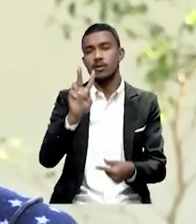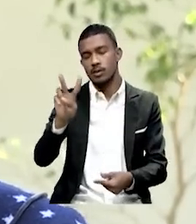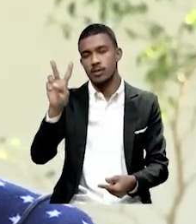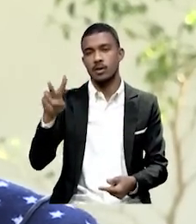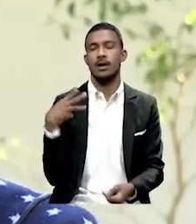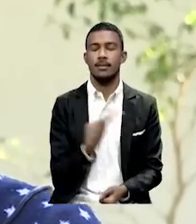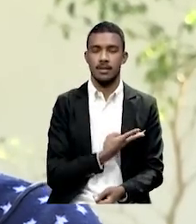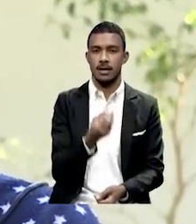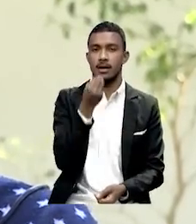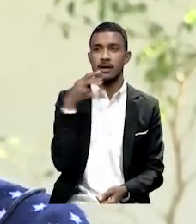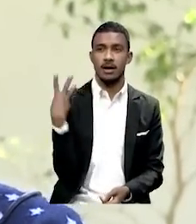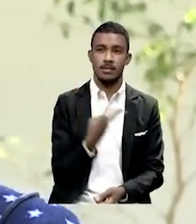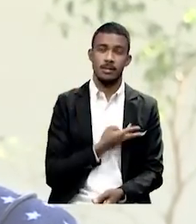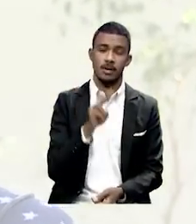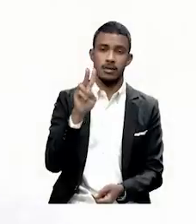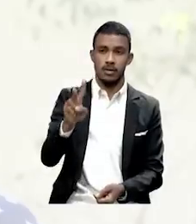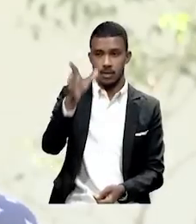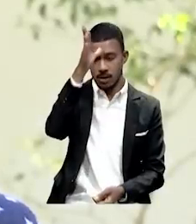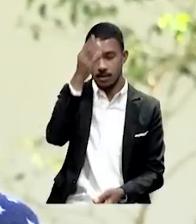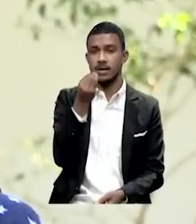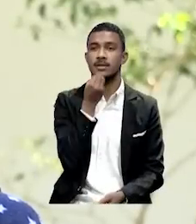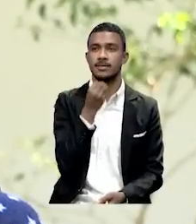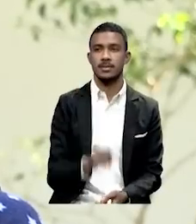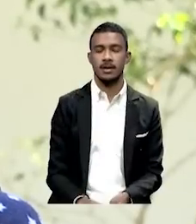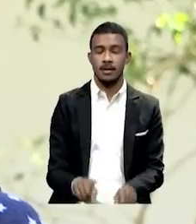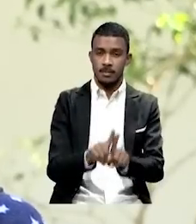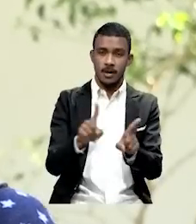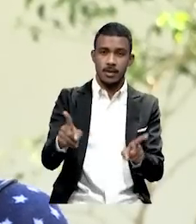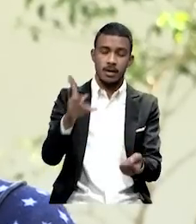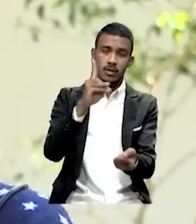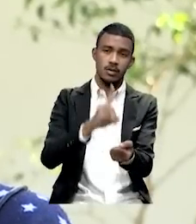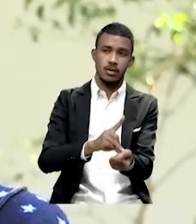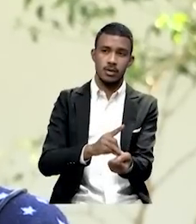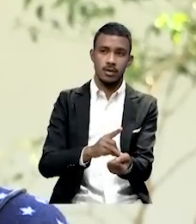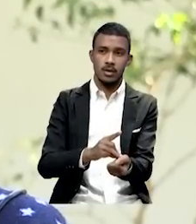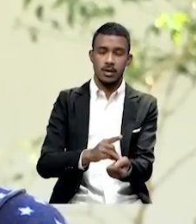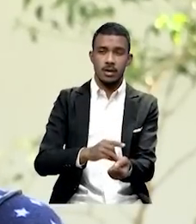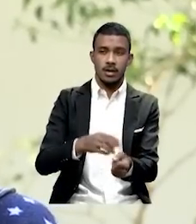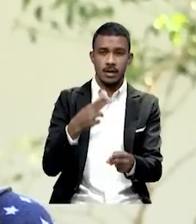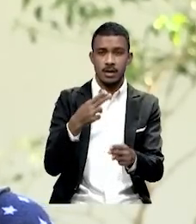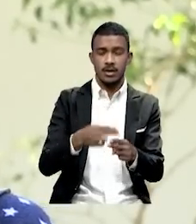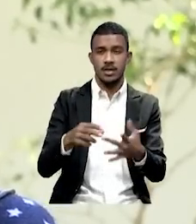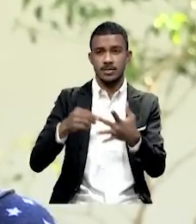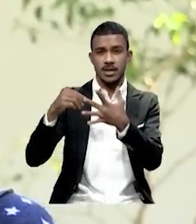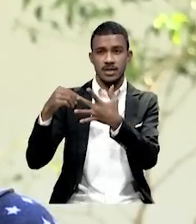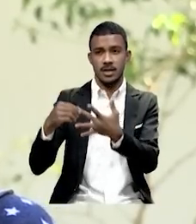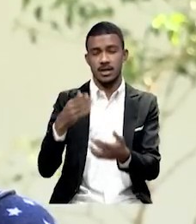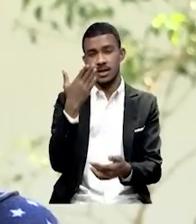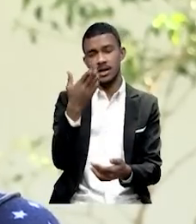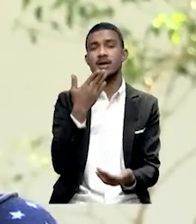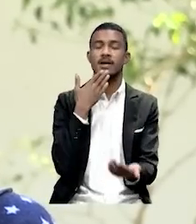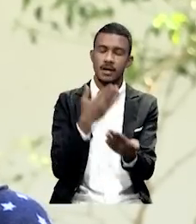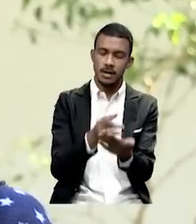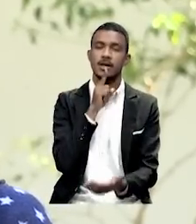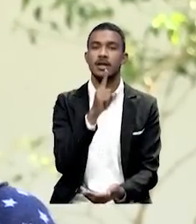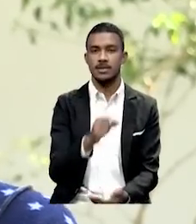mami ha am bro nak tuas ha mas doktor dah be am ni doktor Gustavo dah be spesialis tani ni biak lah ni